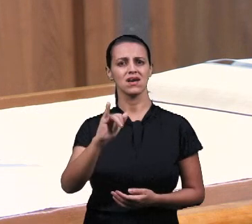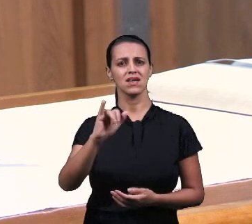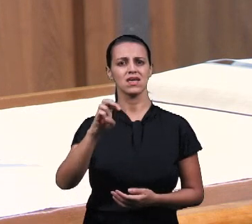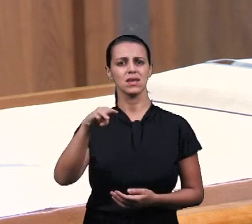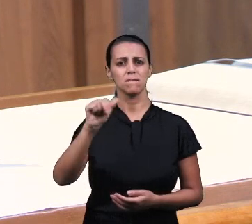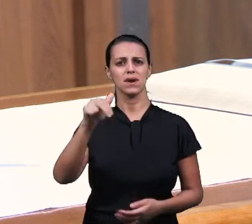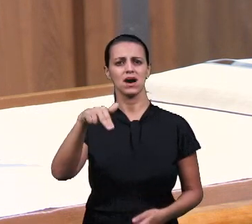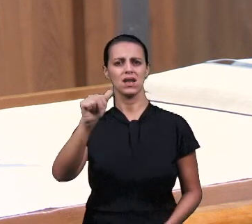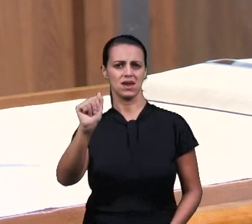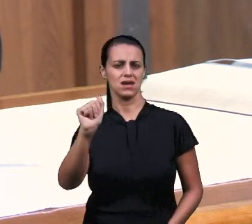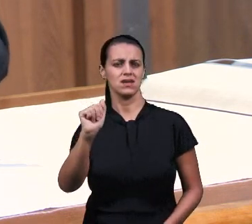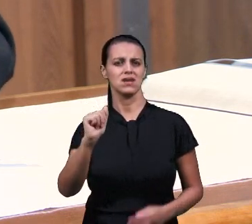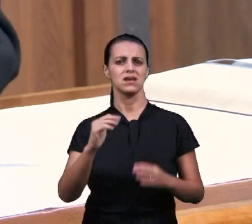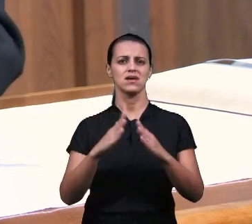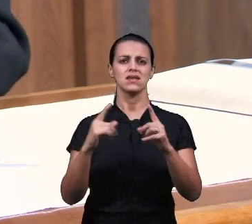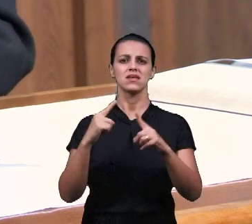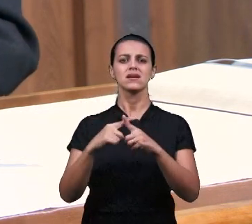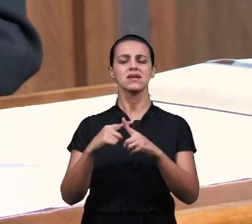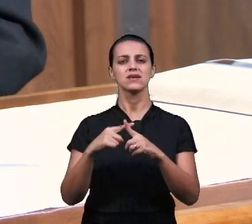église,